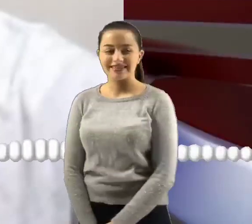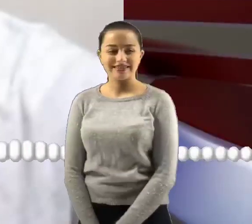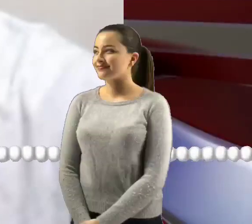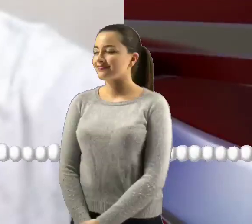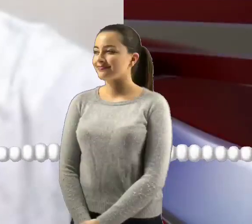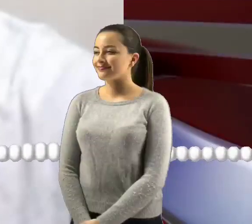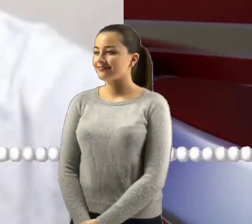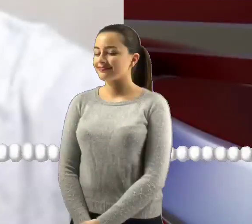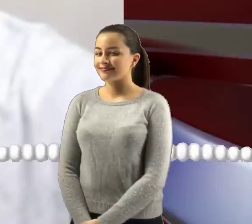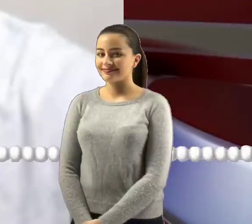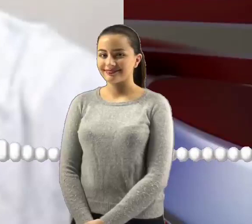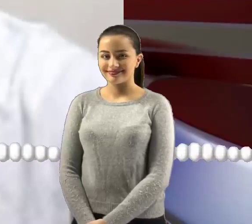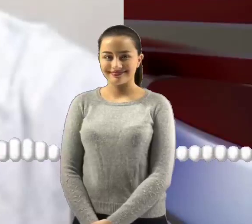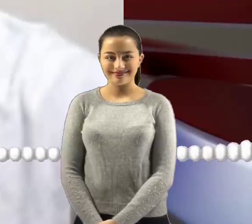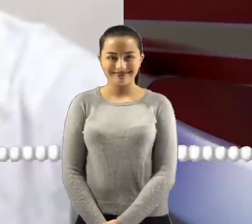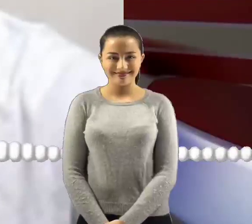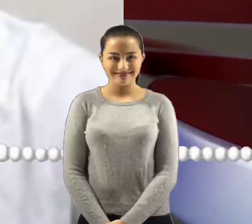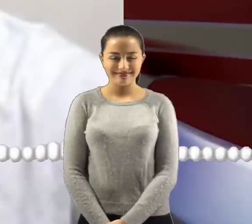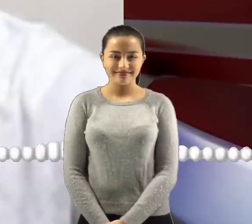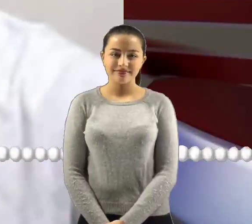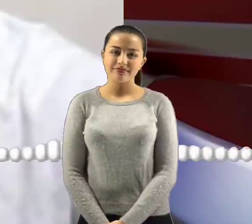ta. Oni afu na.